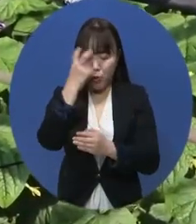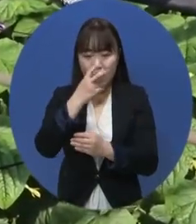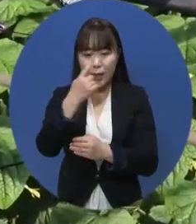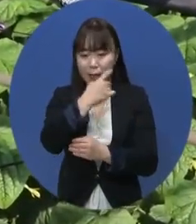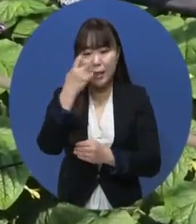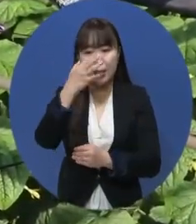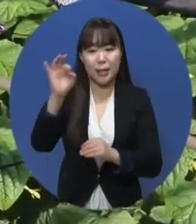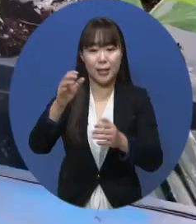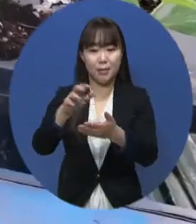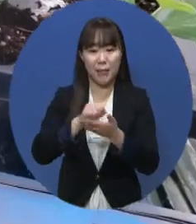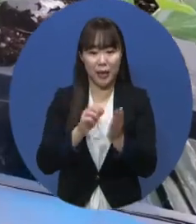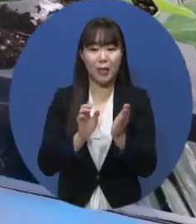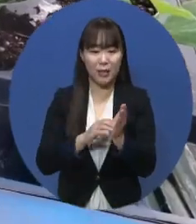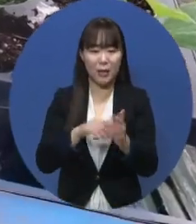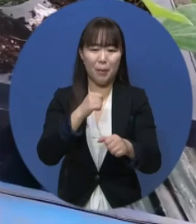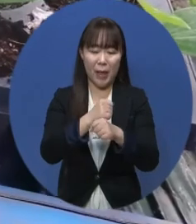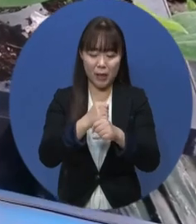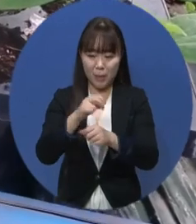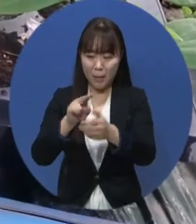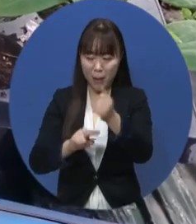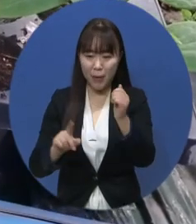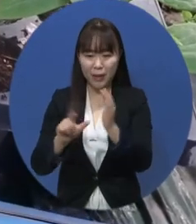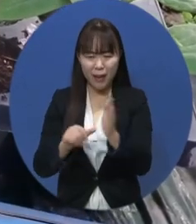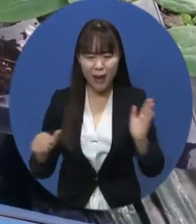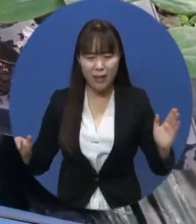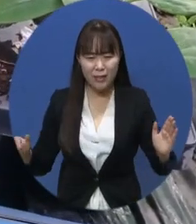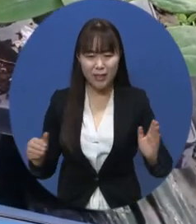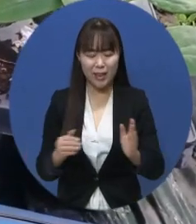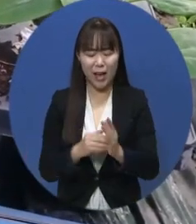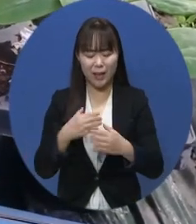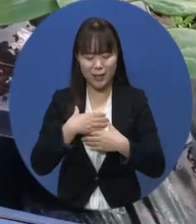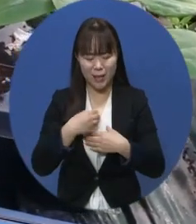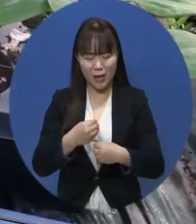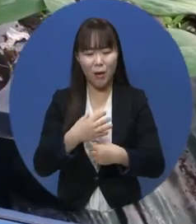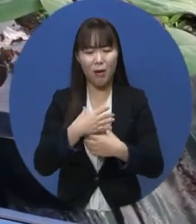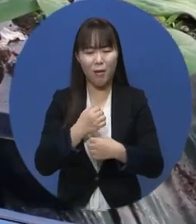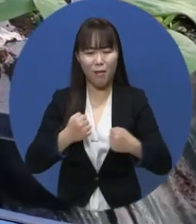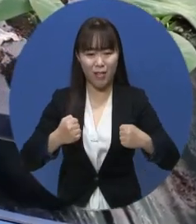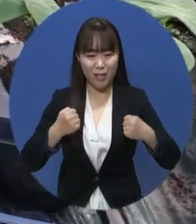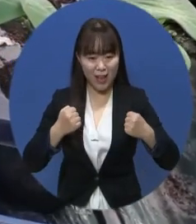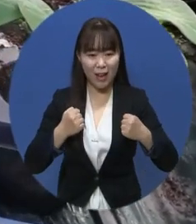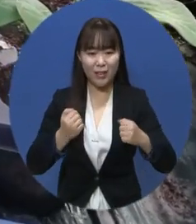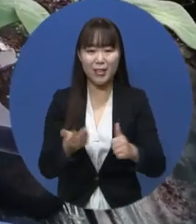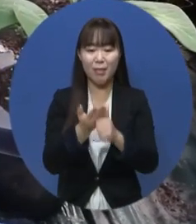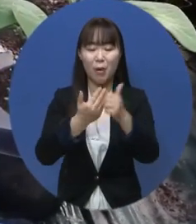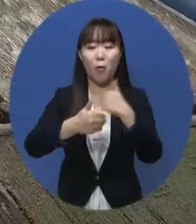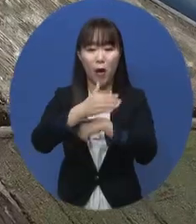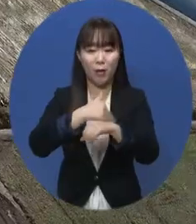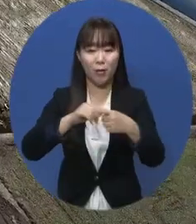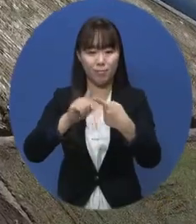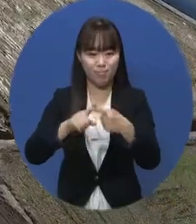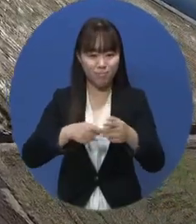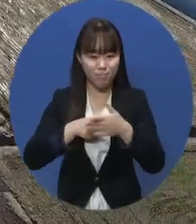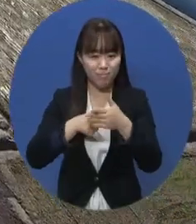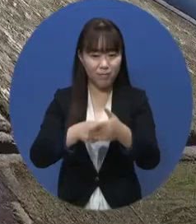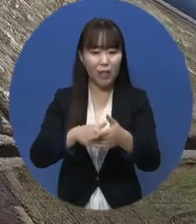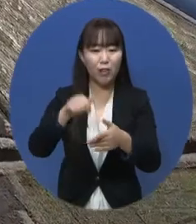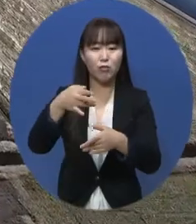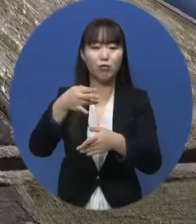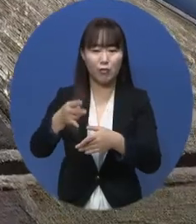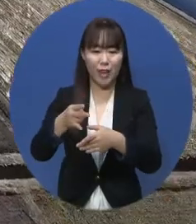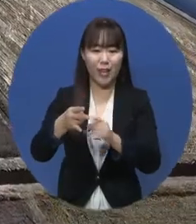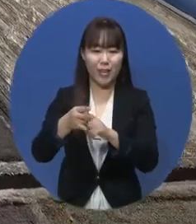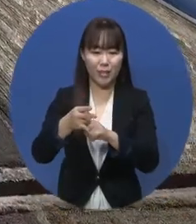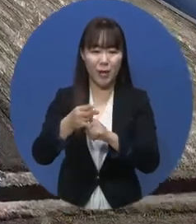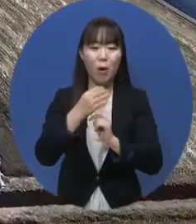인증을 취득해 생산에서 판매에 이르기까지 안전하고 건강한 재배 환경을 유지하고 있는 구례산